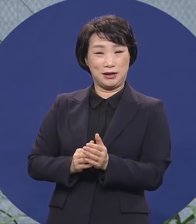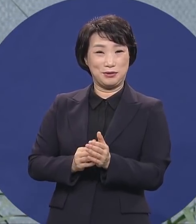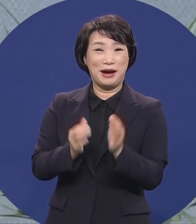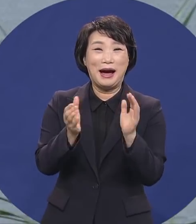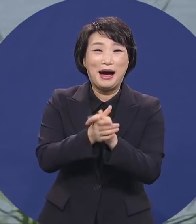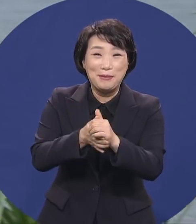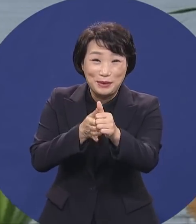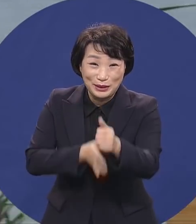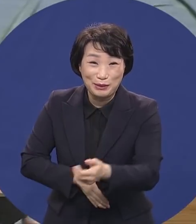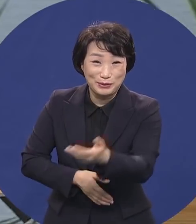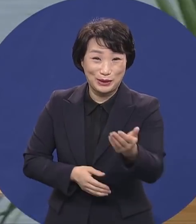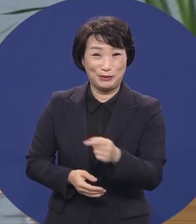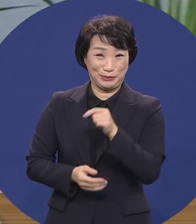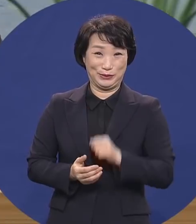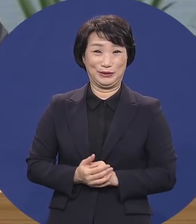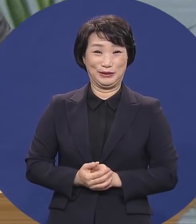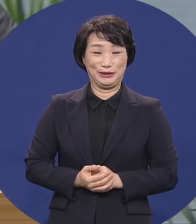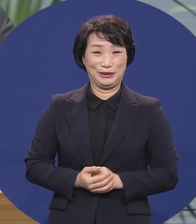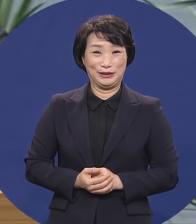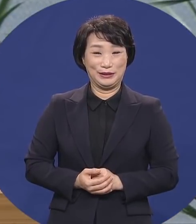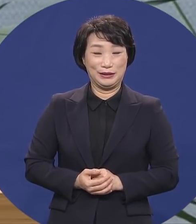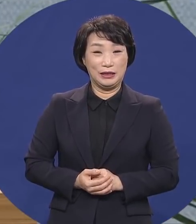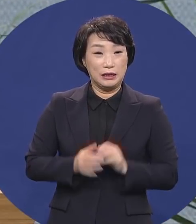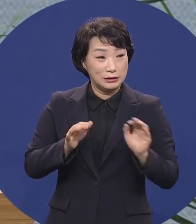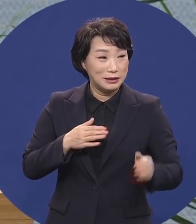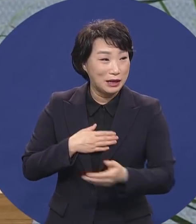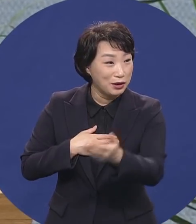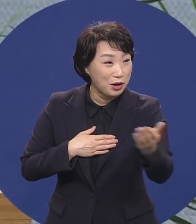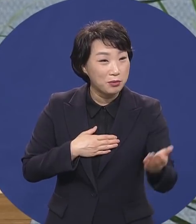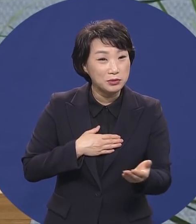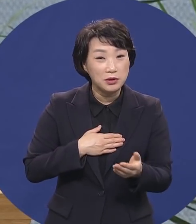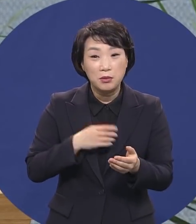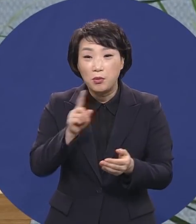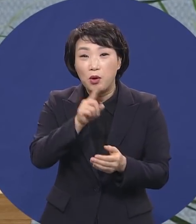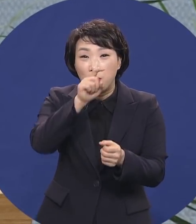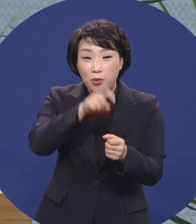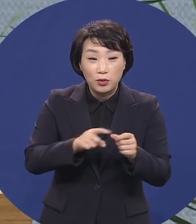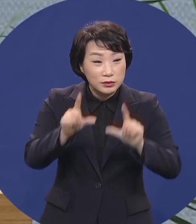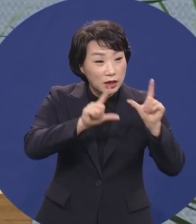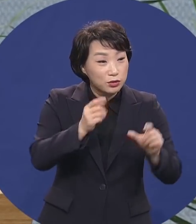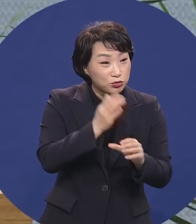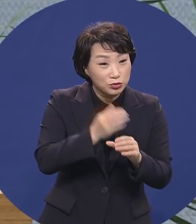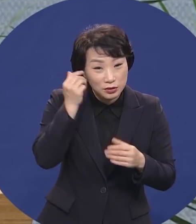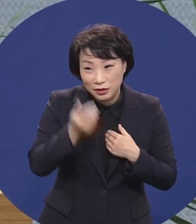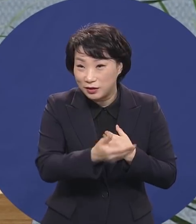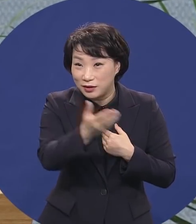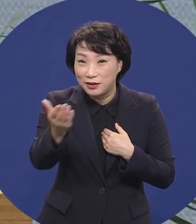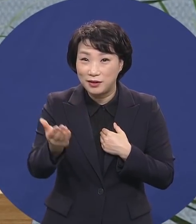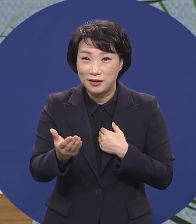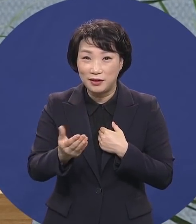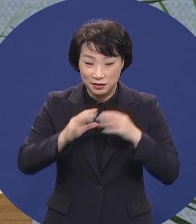아멘 합시다. 근데 여러분은 무엇을 위해 살아요?